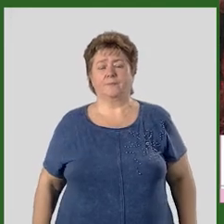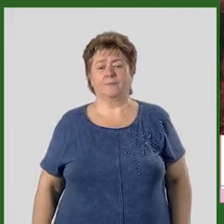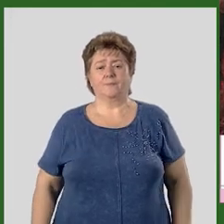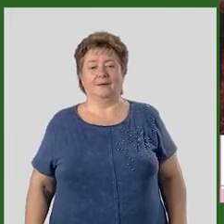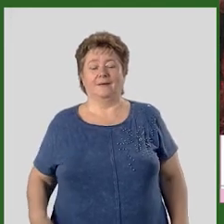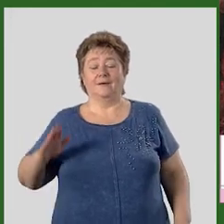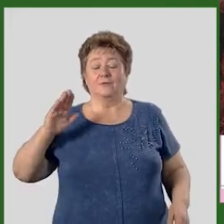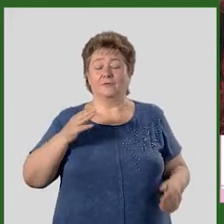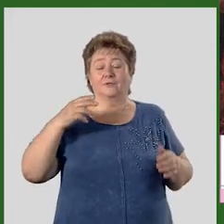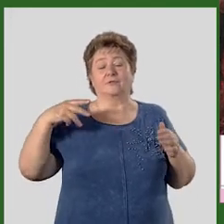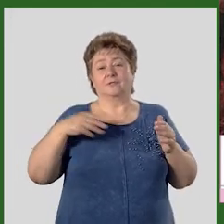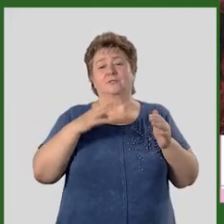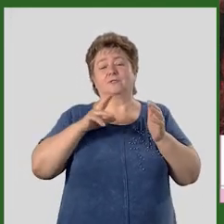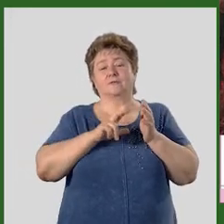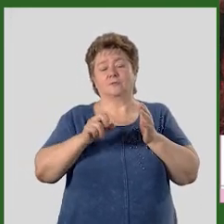В